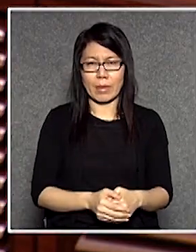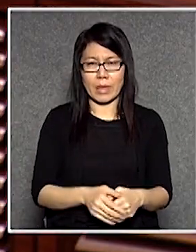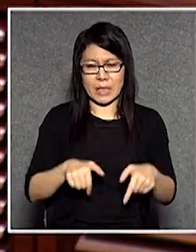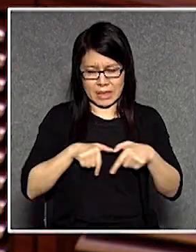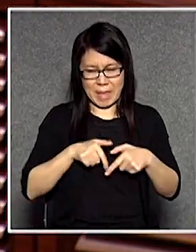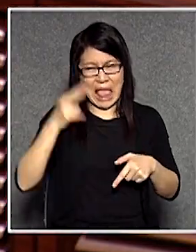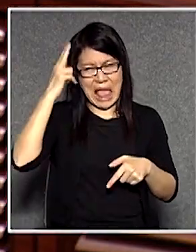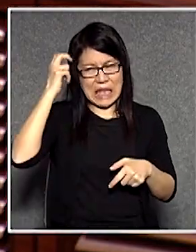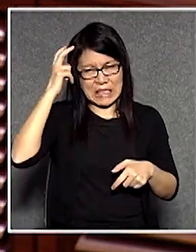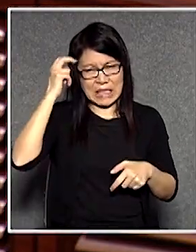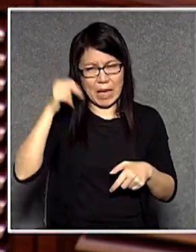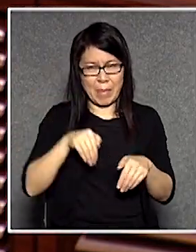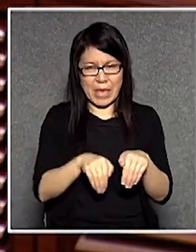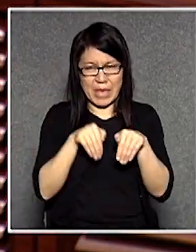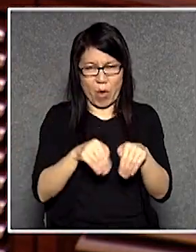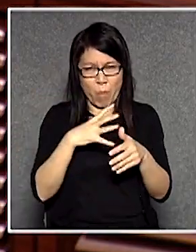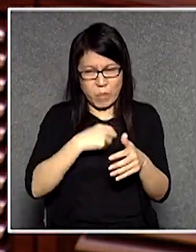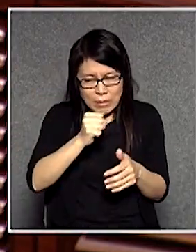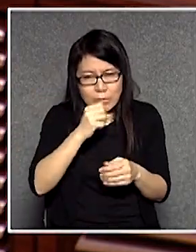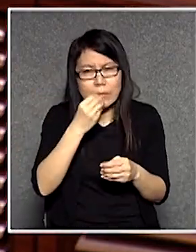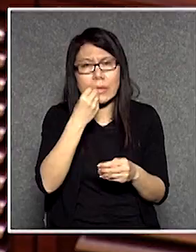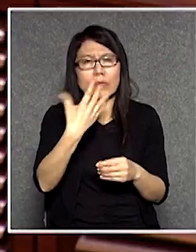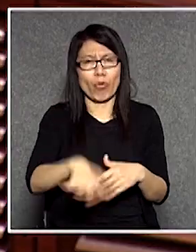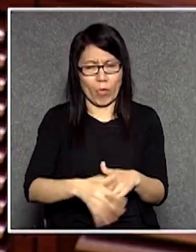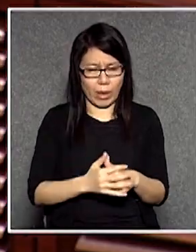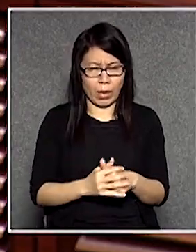心被狗吃了啦。